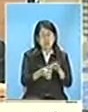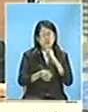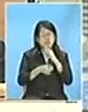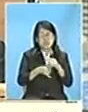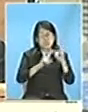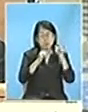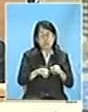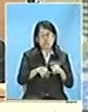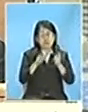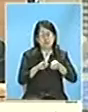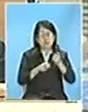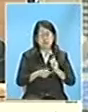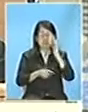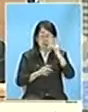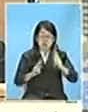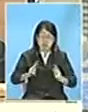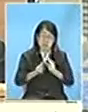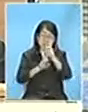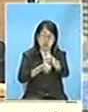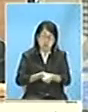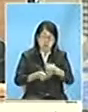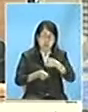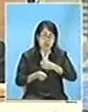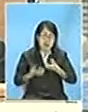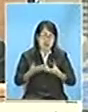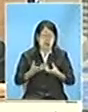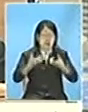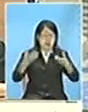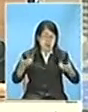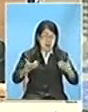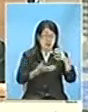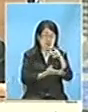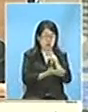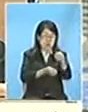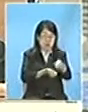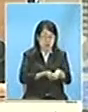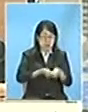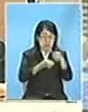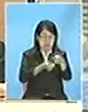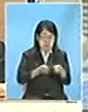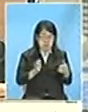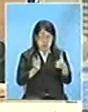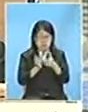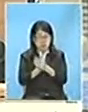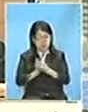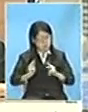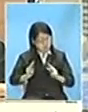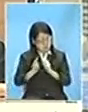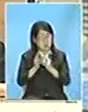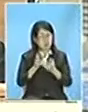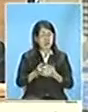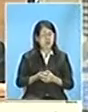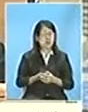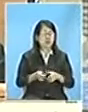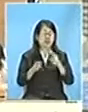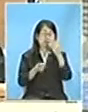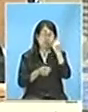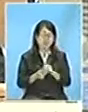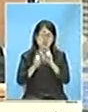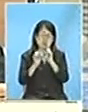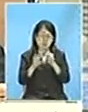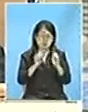และสหกรณ์ก็อาจจะบอกว่าขอหมายเลขเกษตรศาสตร์นะครับย้ายสังกัดมาอยู่กระทรวงเกษตรเพราะว่านะเป็นการสอนให้เก